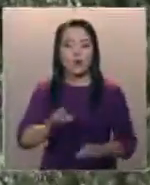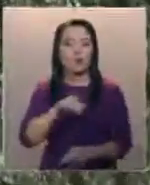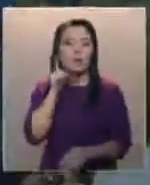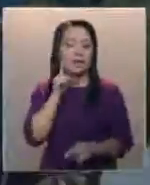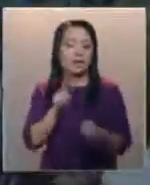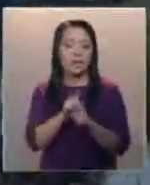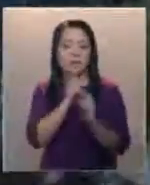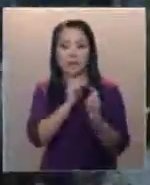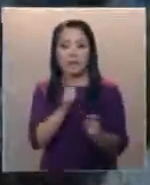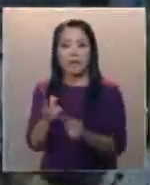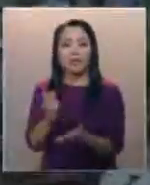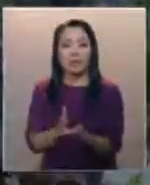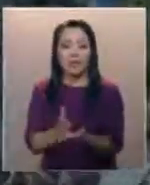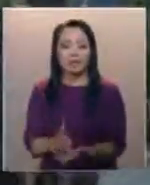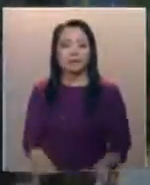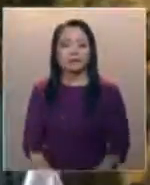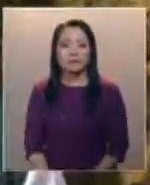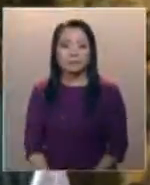сыйлықтар табыс етілді.